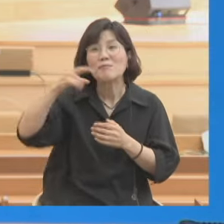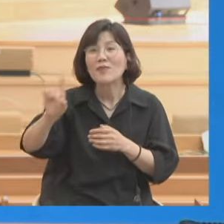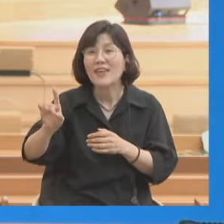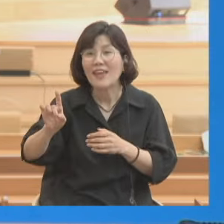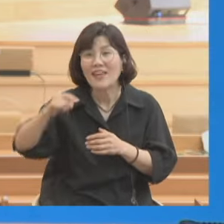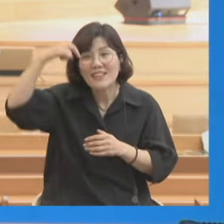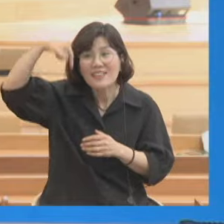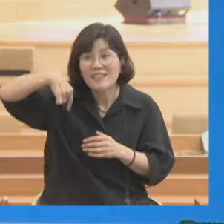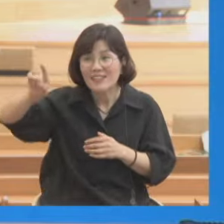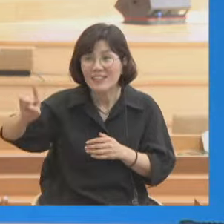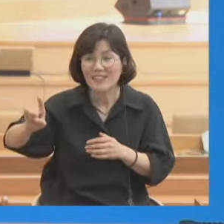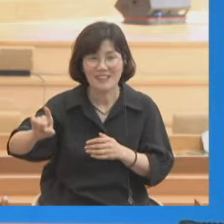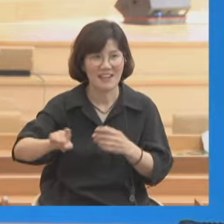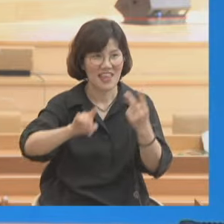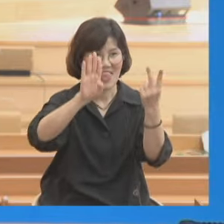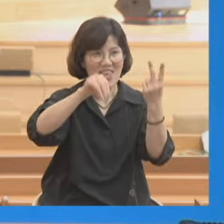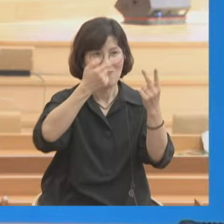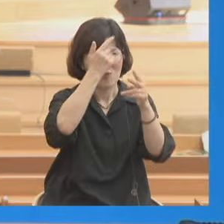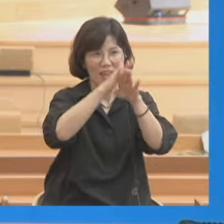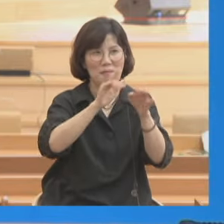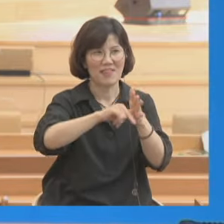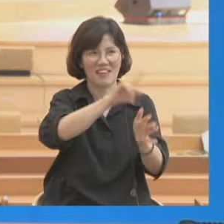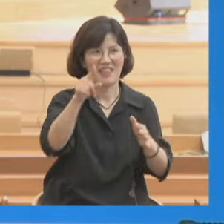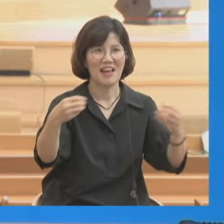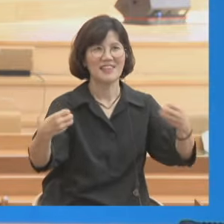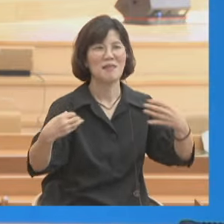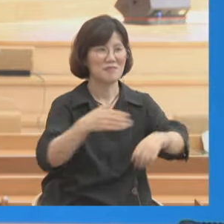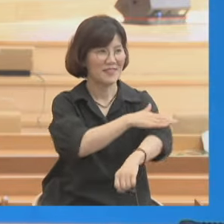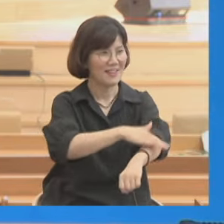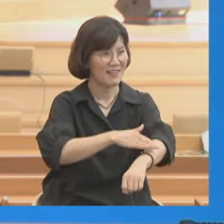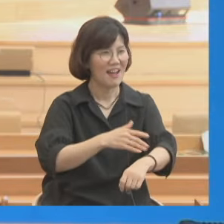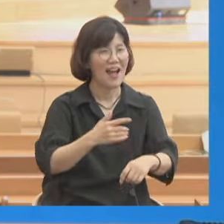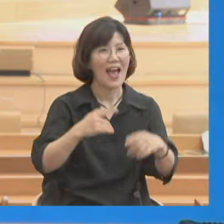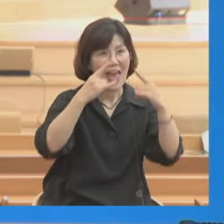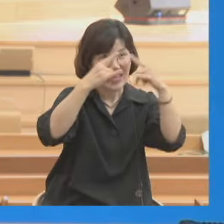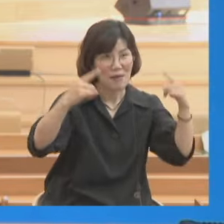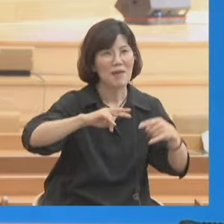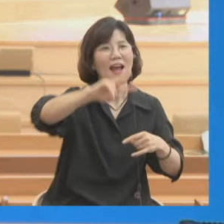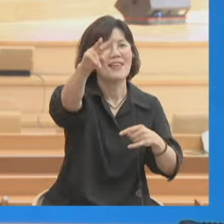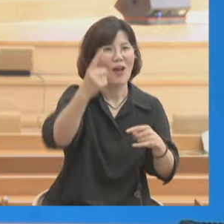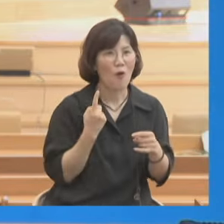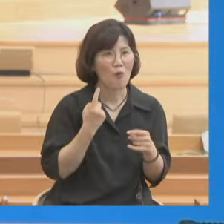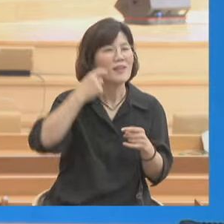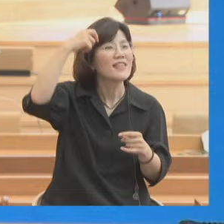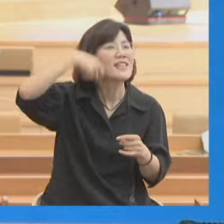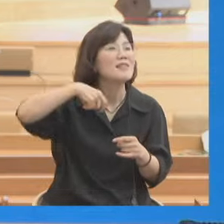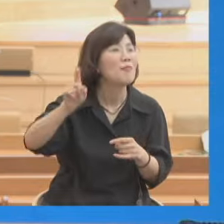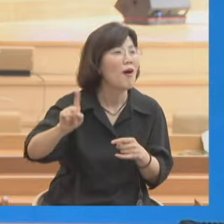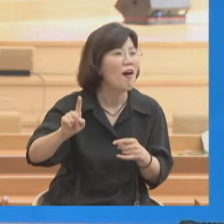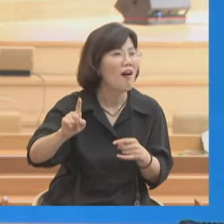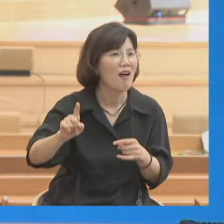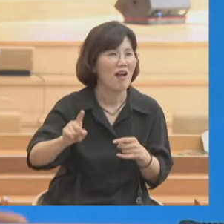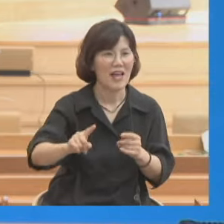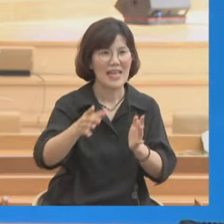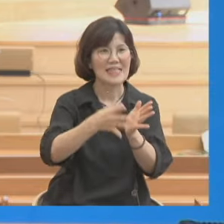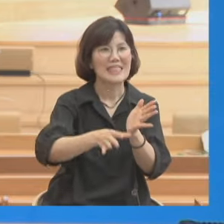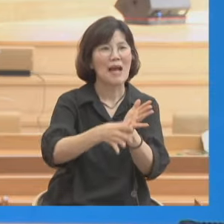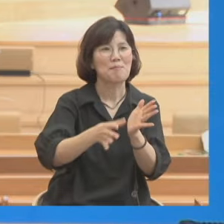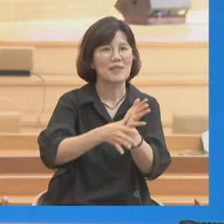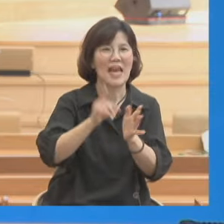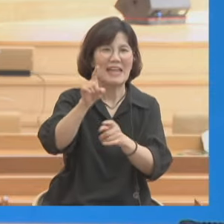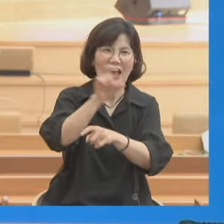없나요? 2부 예배 때는 다 알던데 캠핑을 다녀오면 어떤 일이 벌어져요? 장비가 하나씩